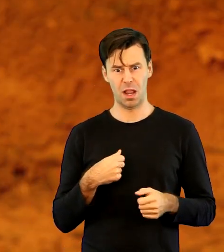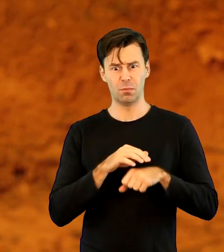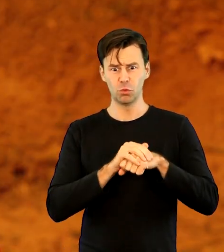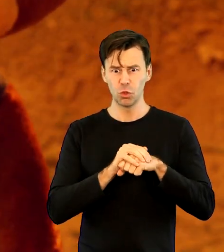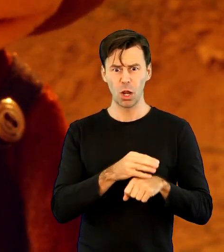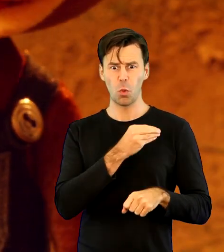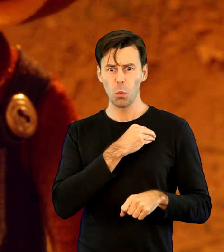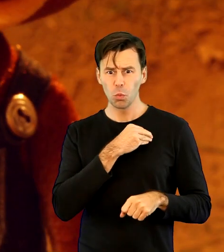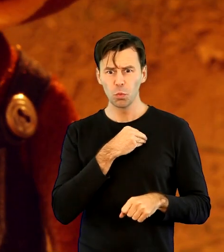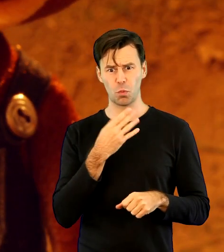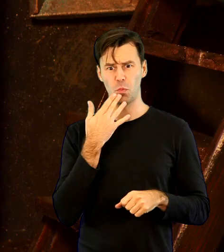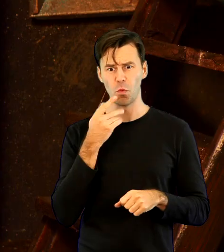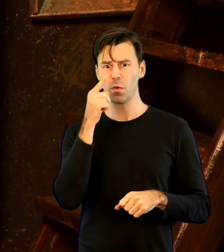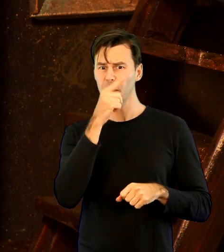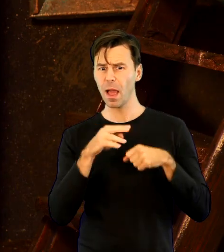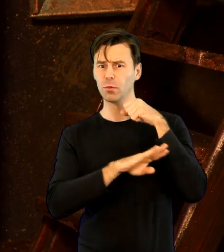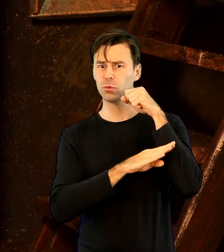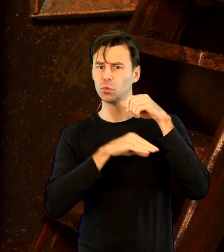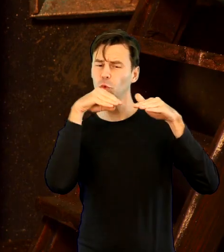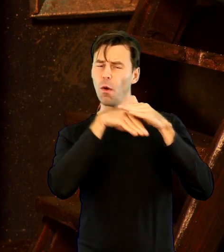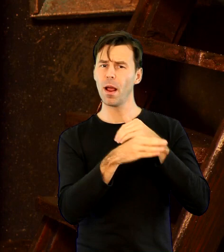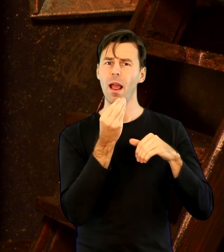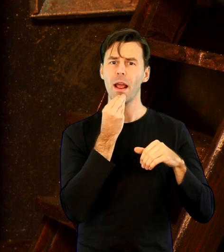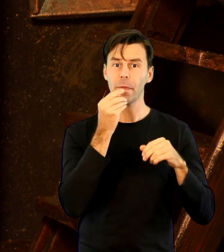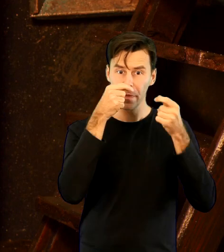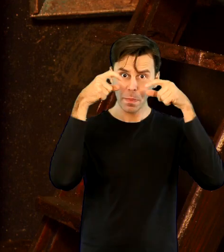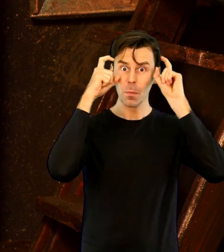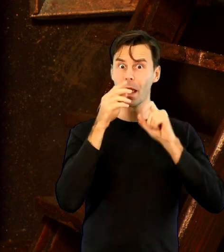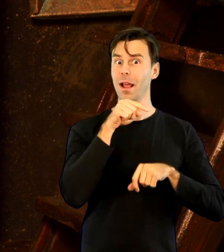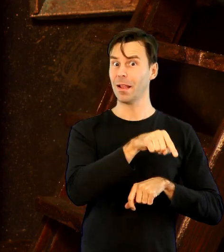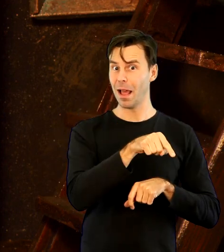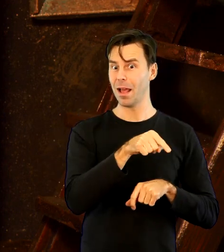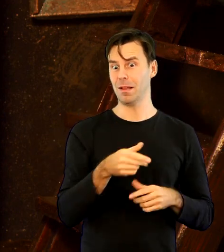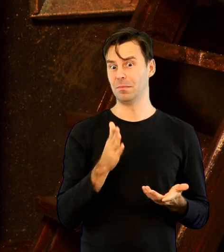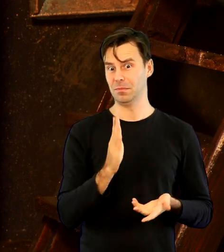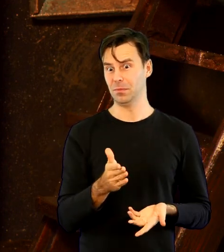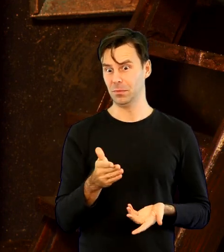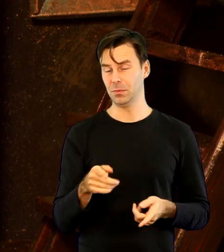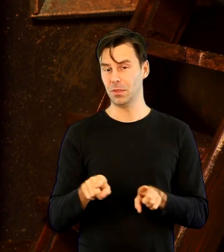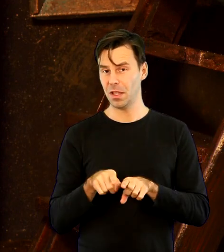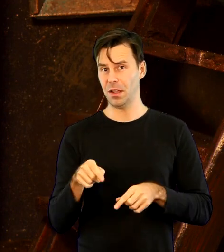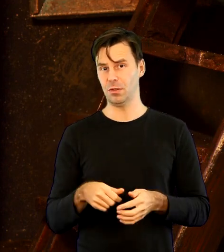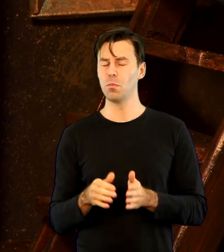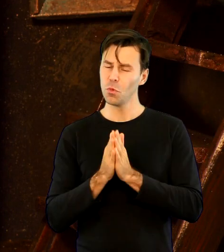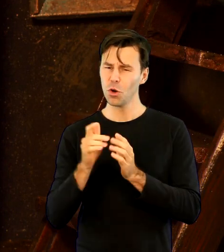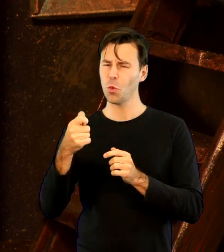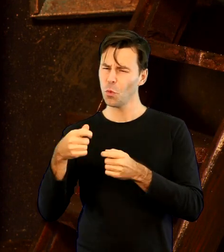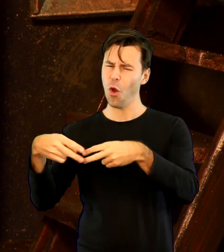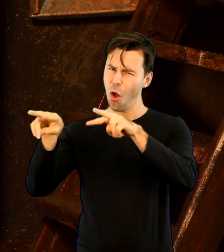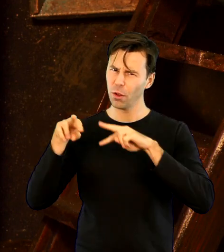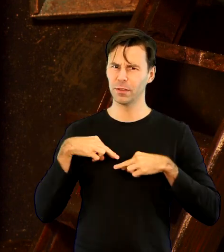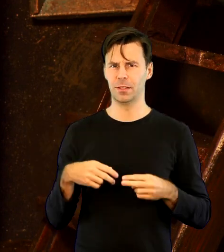przyjaciołom nie ufasz? Przecież w spiżarni czeka na nas niespodzianka. I na ciebie też. Wracaj do